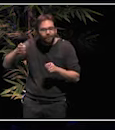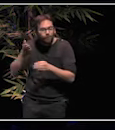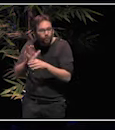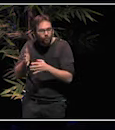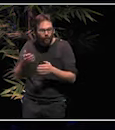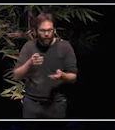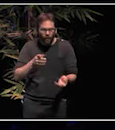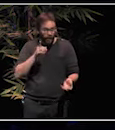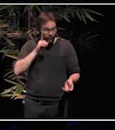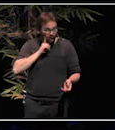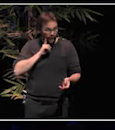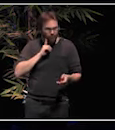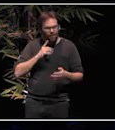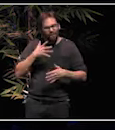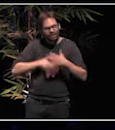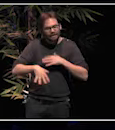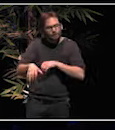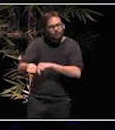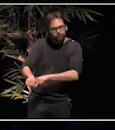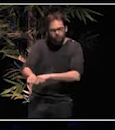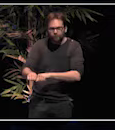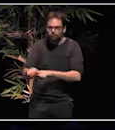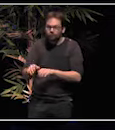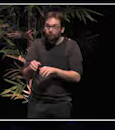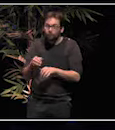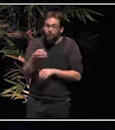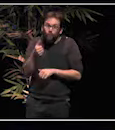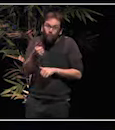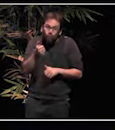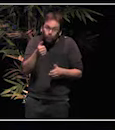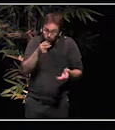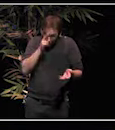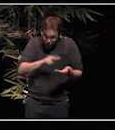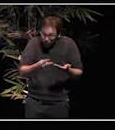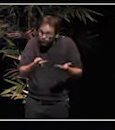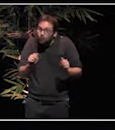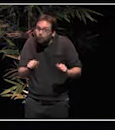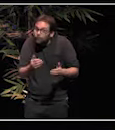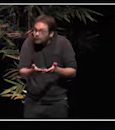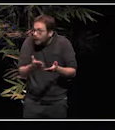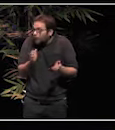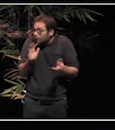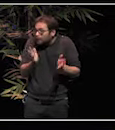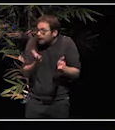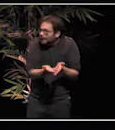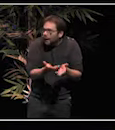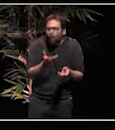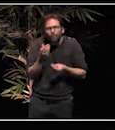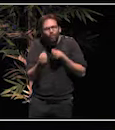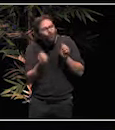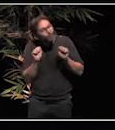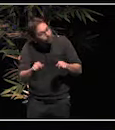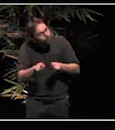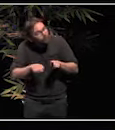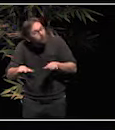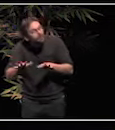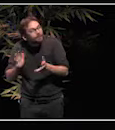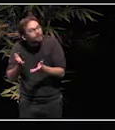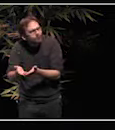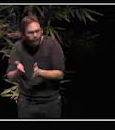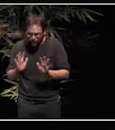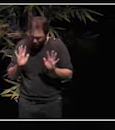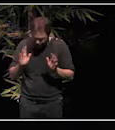fatigue. Ça, c'est une interprétation. Effectivement, elle est possible. Alors, il y a une autre interprétation possible, et j'aimerais bien ton avis là-dessus. C'est de se dire, si elles